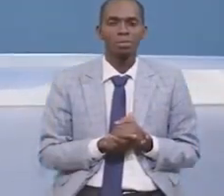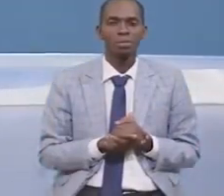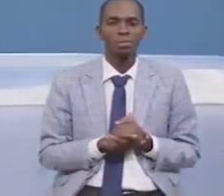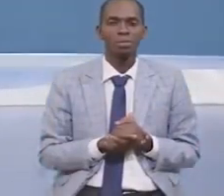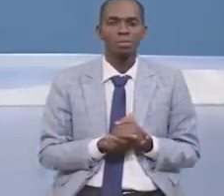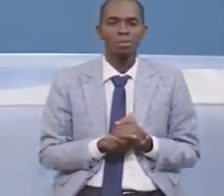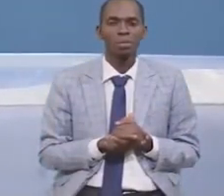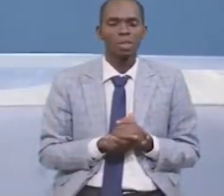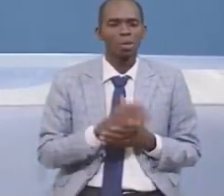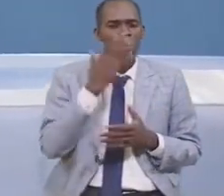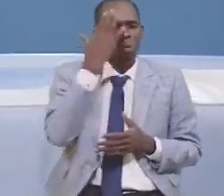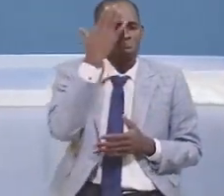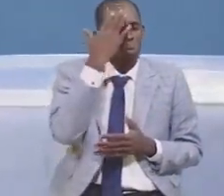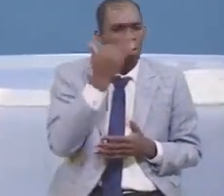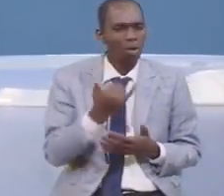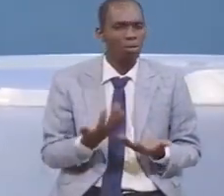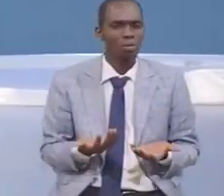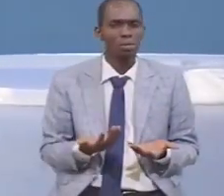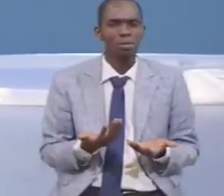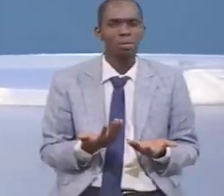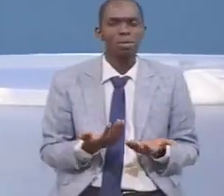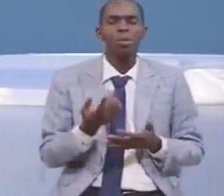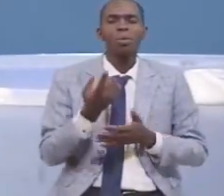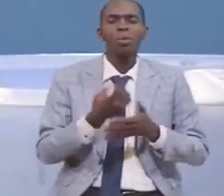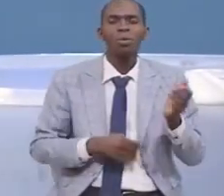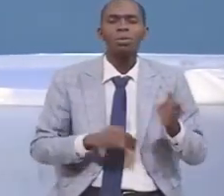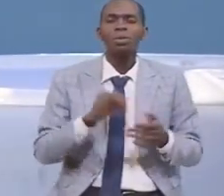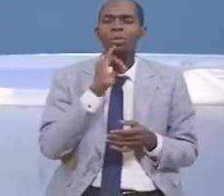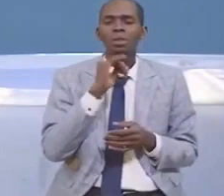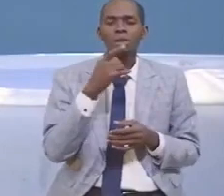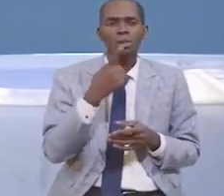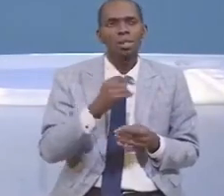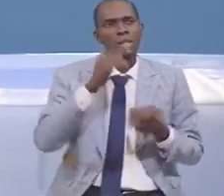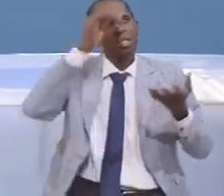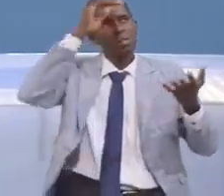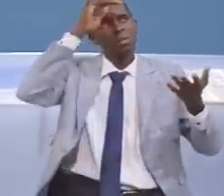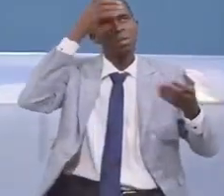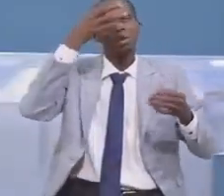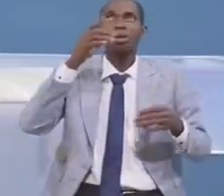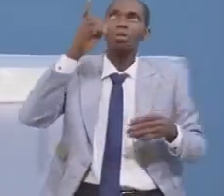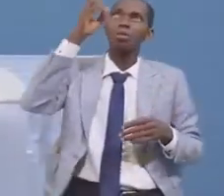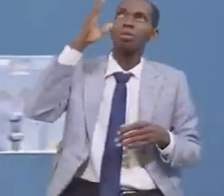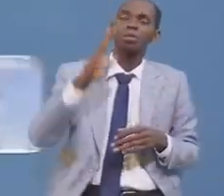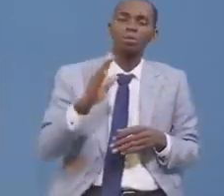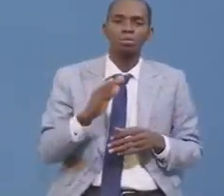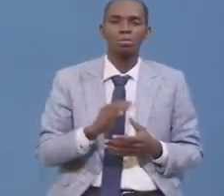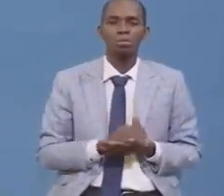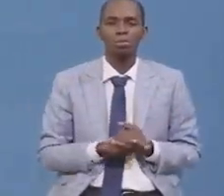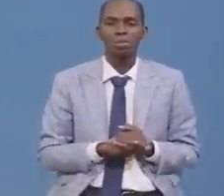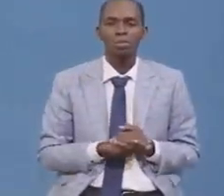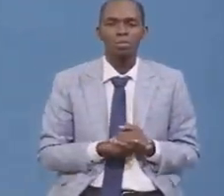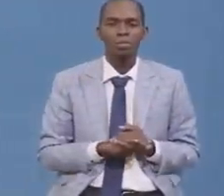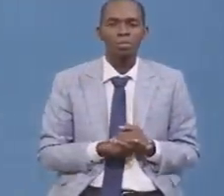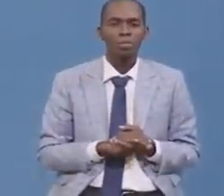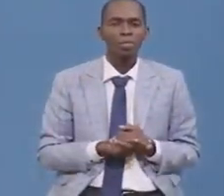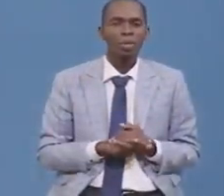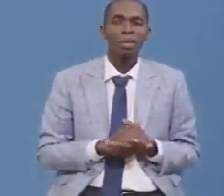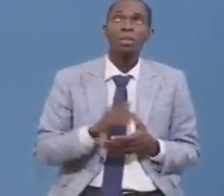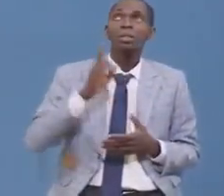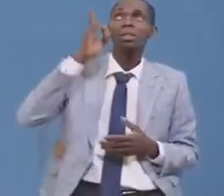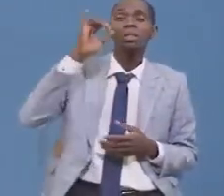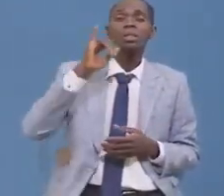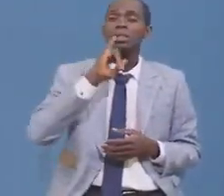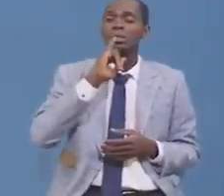పిలిచాడు. Why? ఎందుకని? What's the expectation of God? మీ పట్ల దేవుని ఎదురు చూపేంటి? He is our